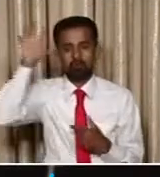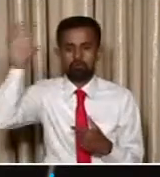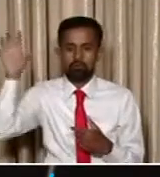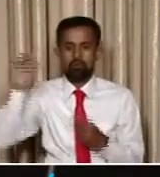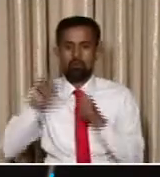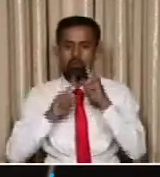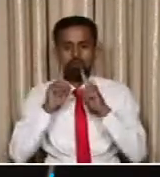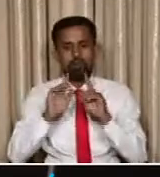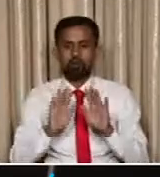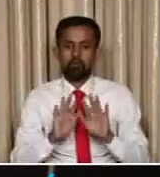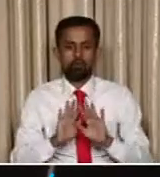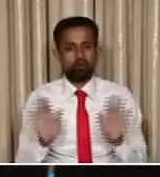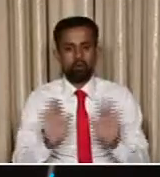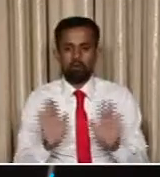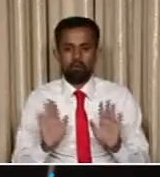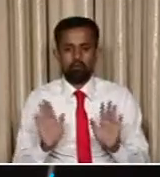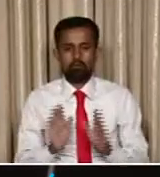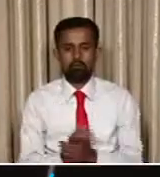නොකර ඉන්න ඕනේ